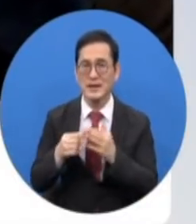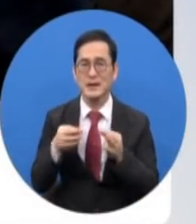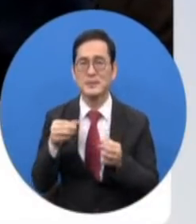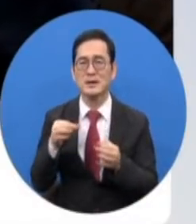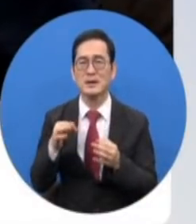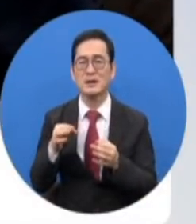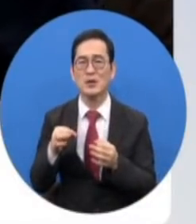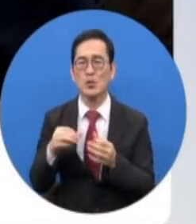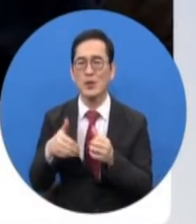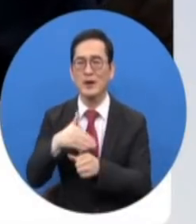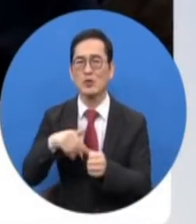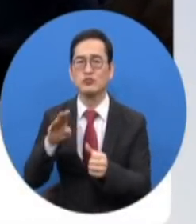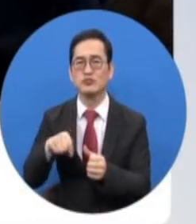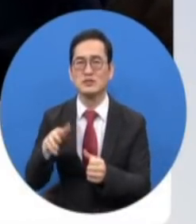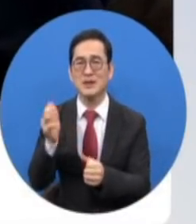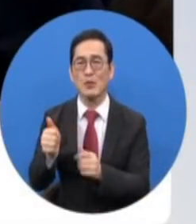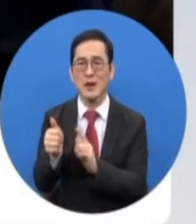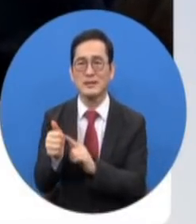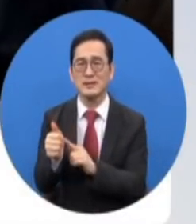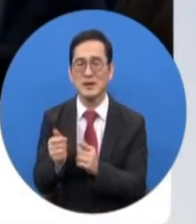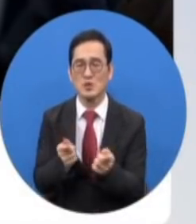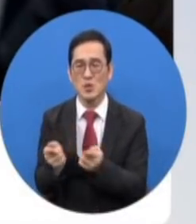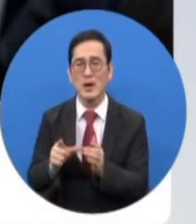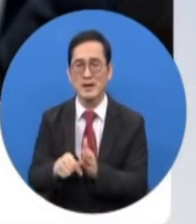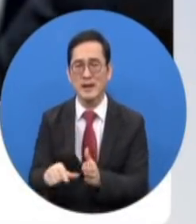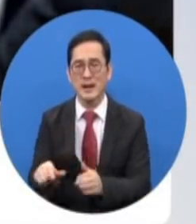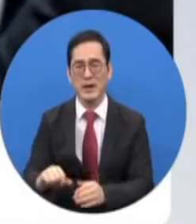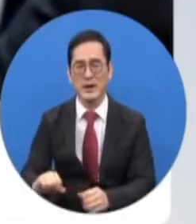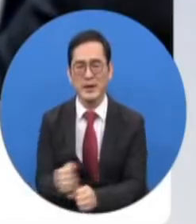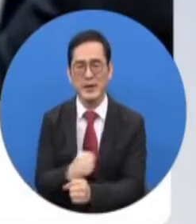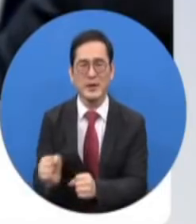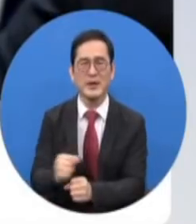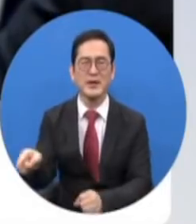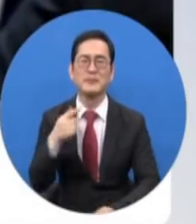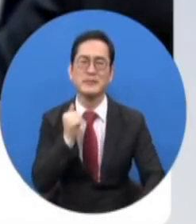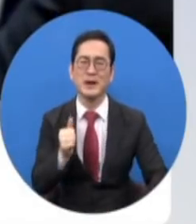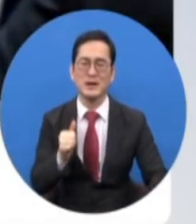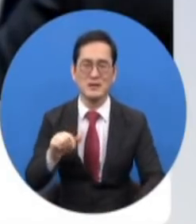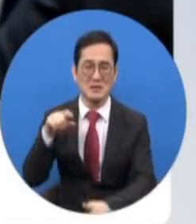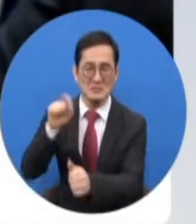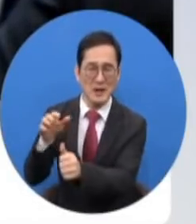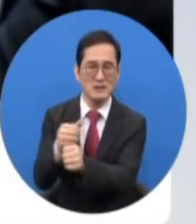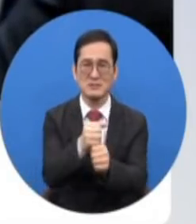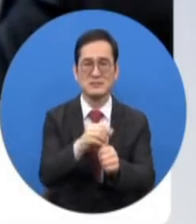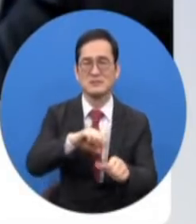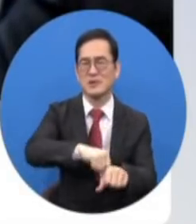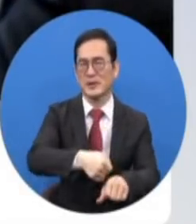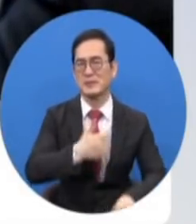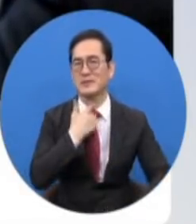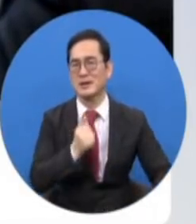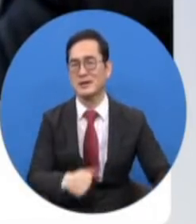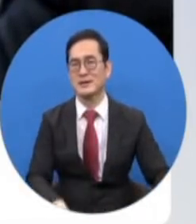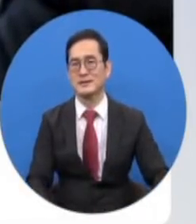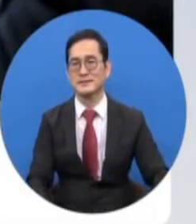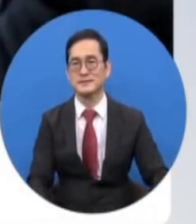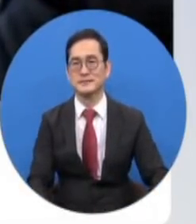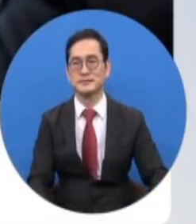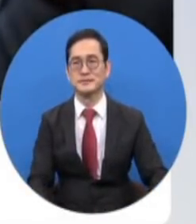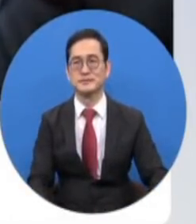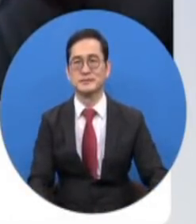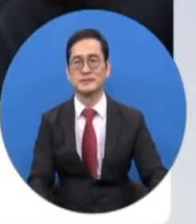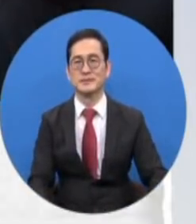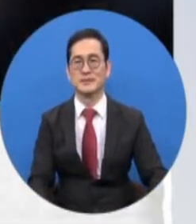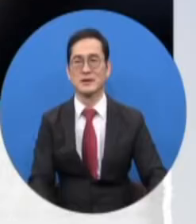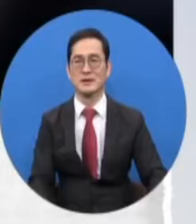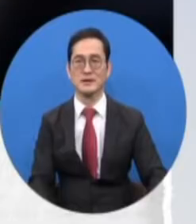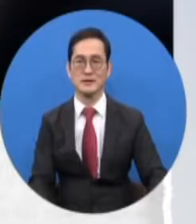환경부 장관이 기소가 되기에 이릅니다. 사실 새 정부의 정책 기조에 맞는 인사를 임명하기 위한 조정 과정이 법적